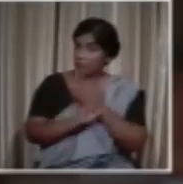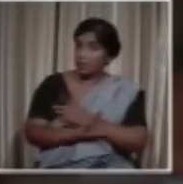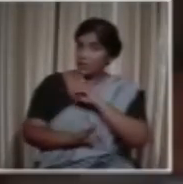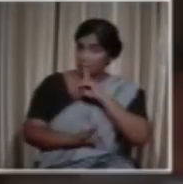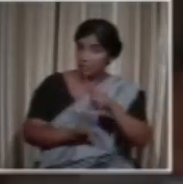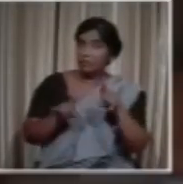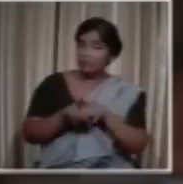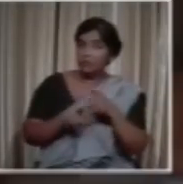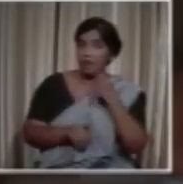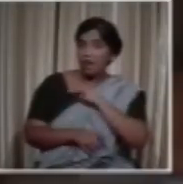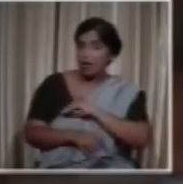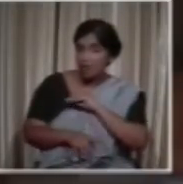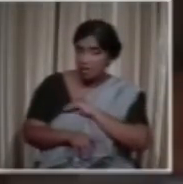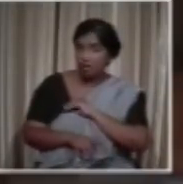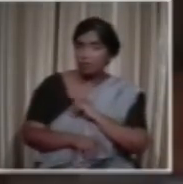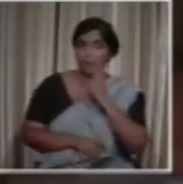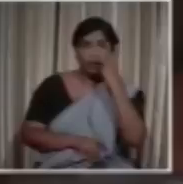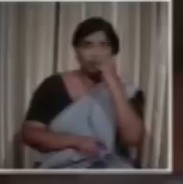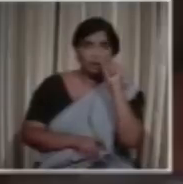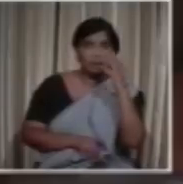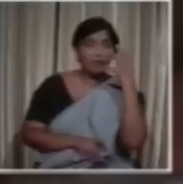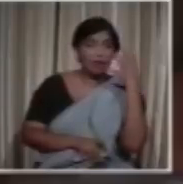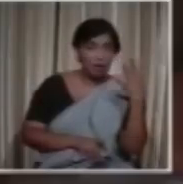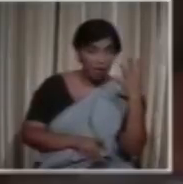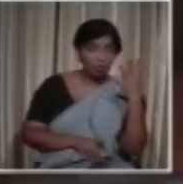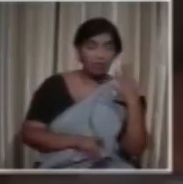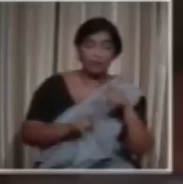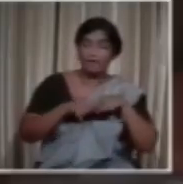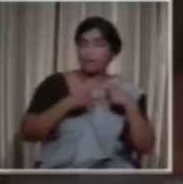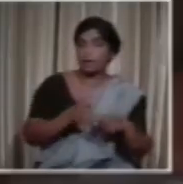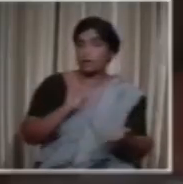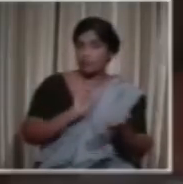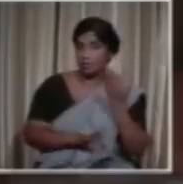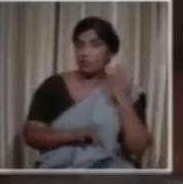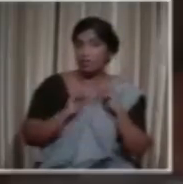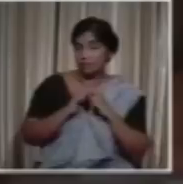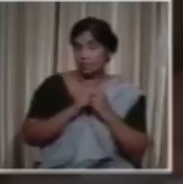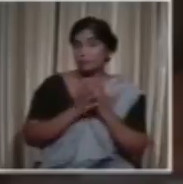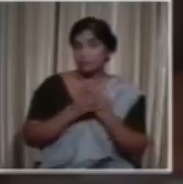apita tiyena adayama wage 3.4 gunayak wiyadamai. Api visadannata ona.